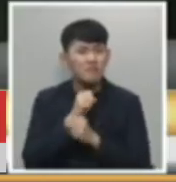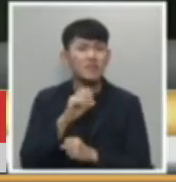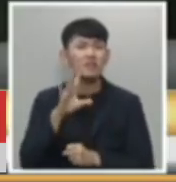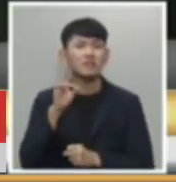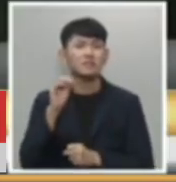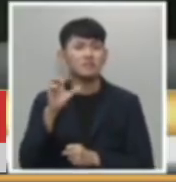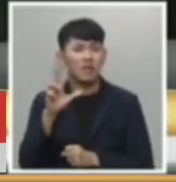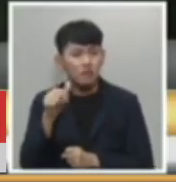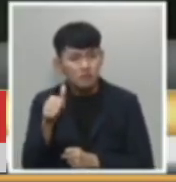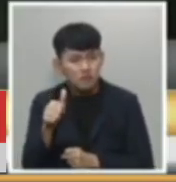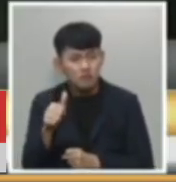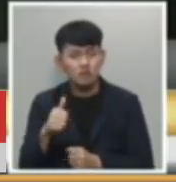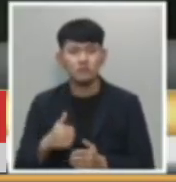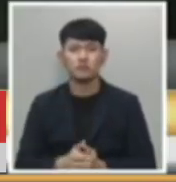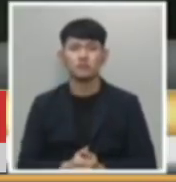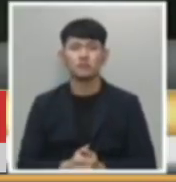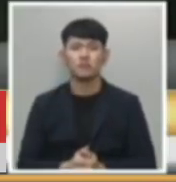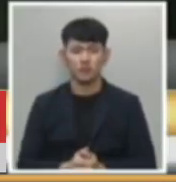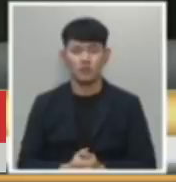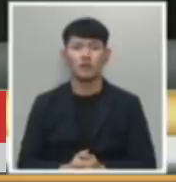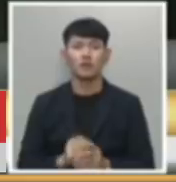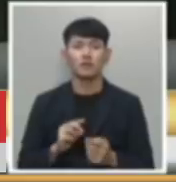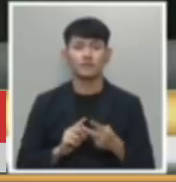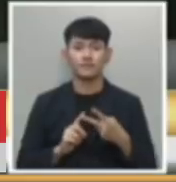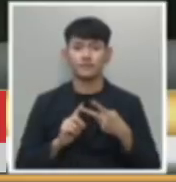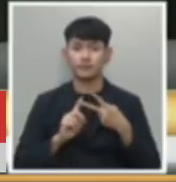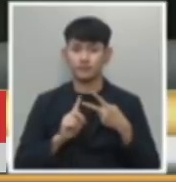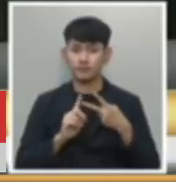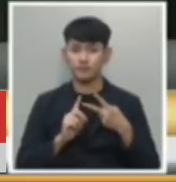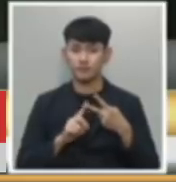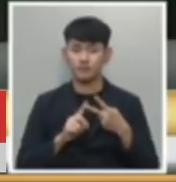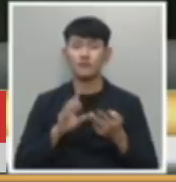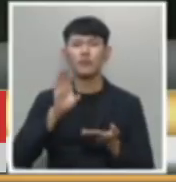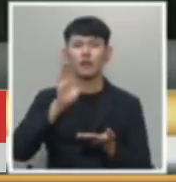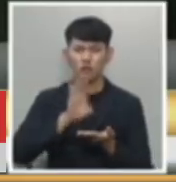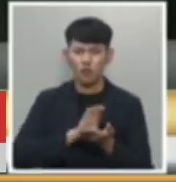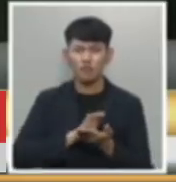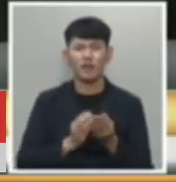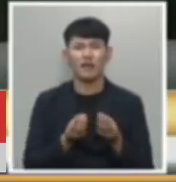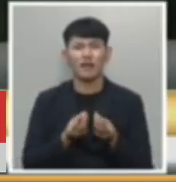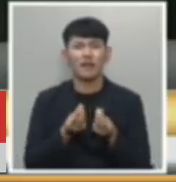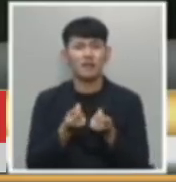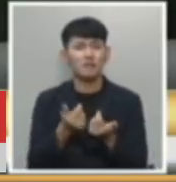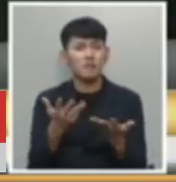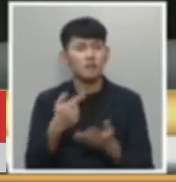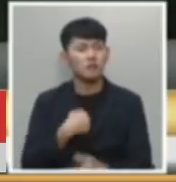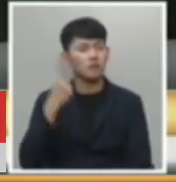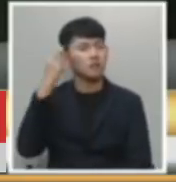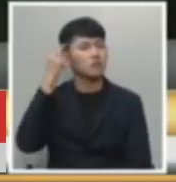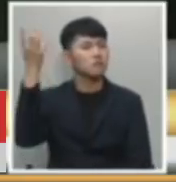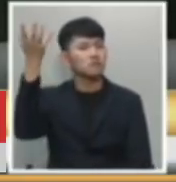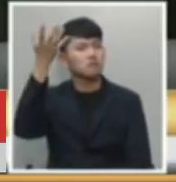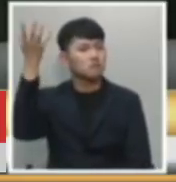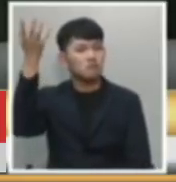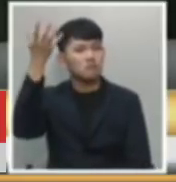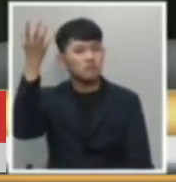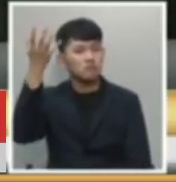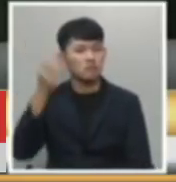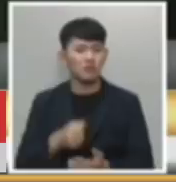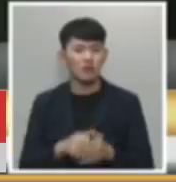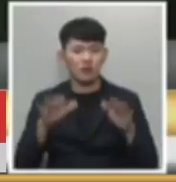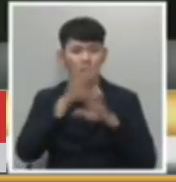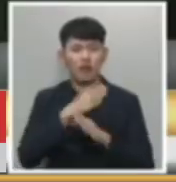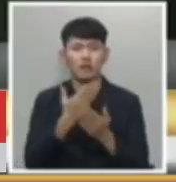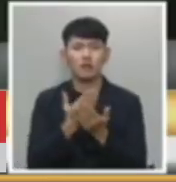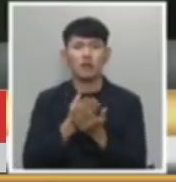ข้อ2ครับในการจัดงบประมาณเนี่ยมันไม่มีรายละเอียดเลื่อนลอยครับแล้วก็มีการตั้งงบประมา